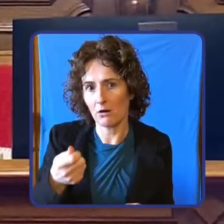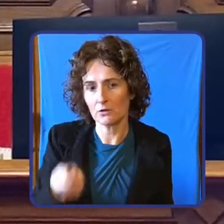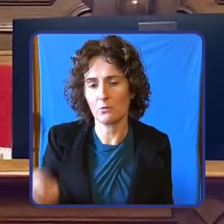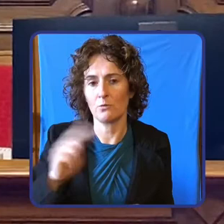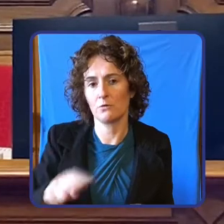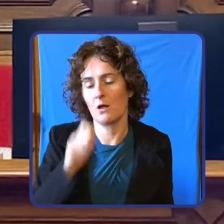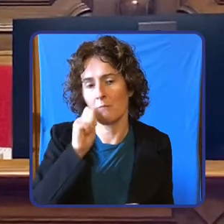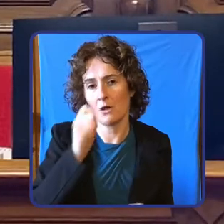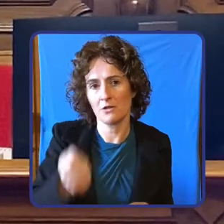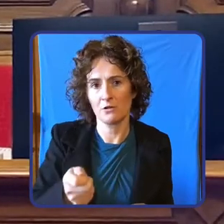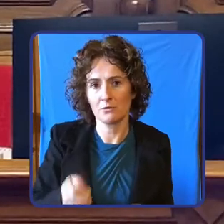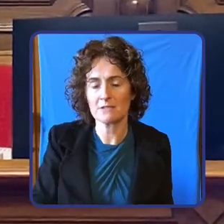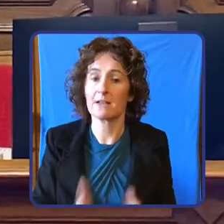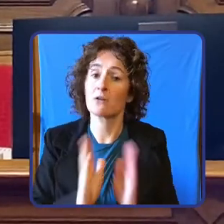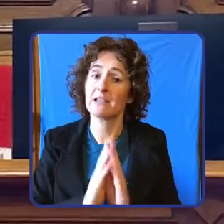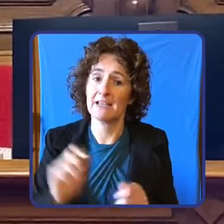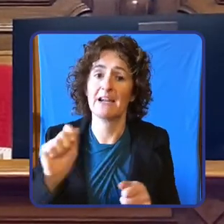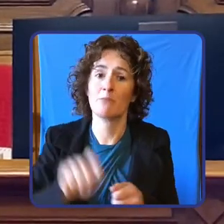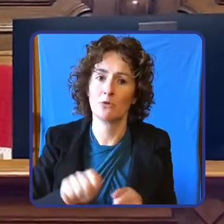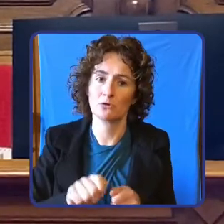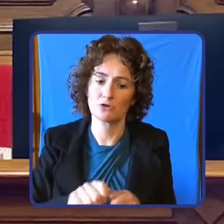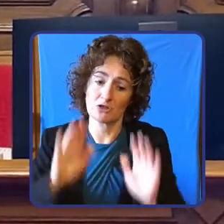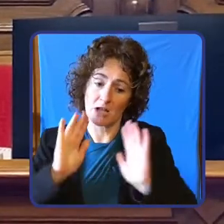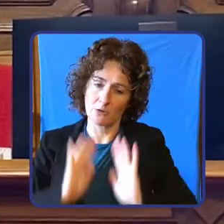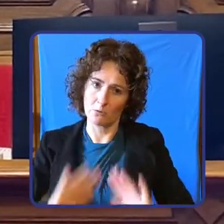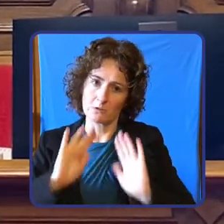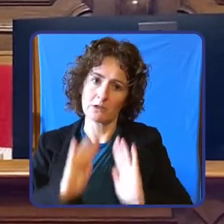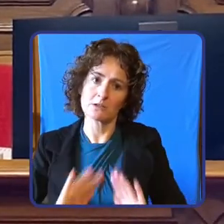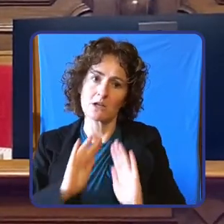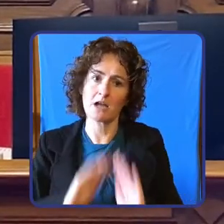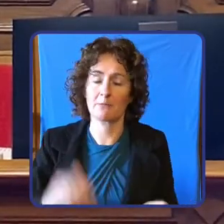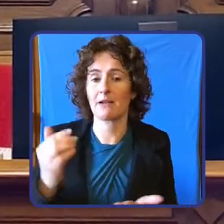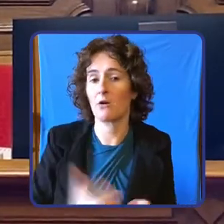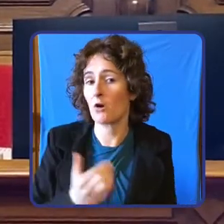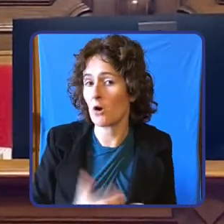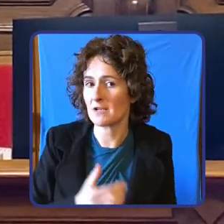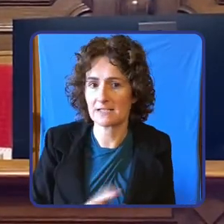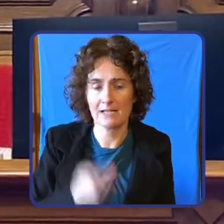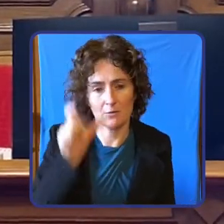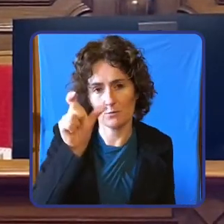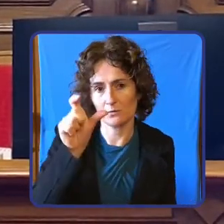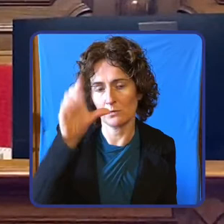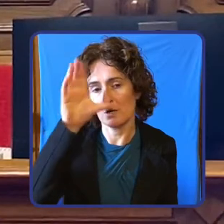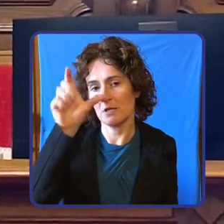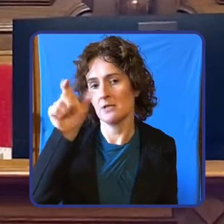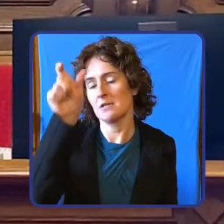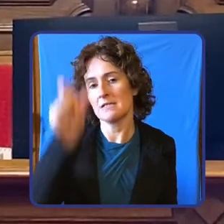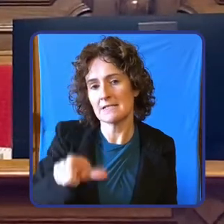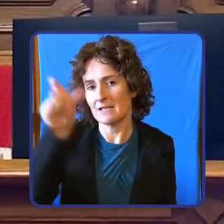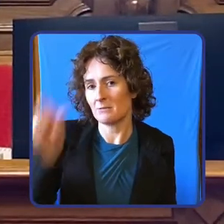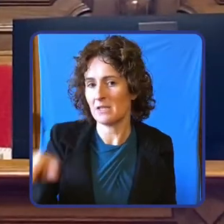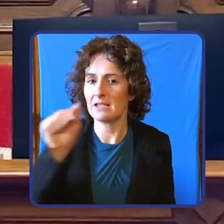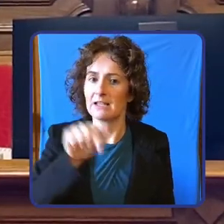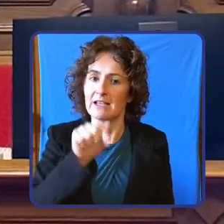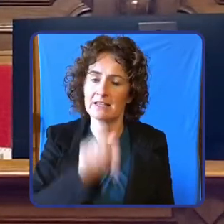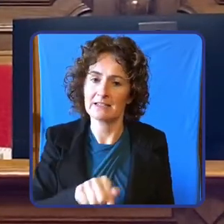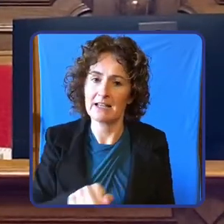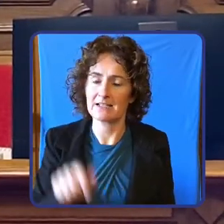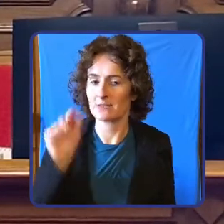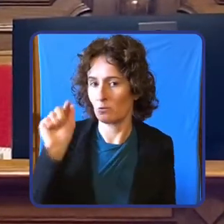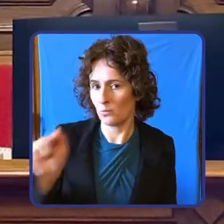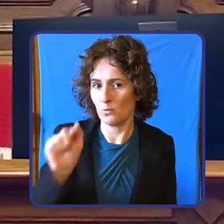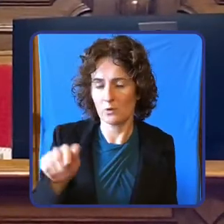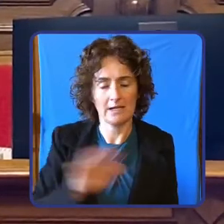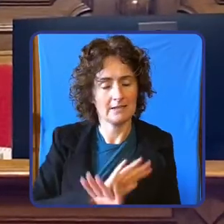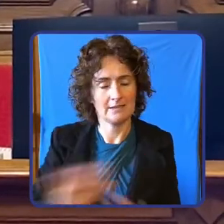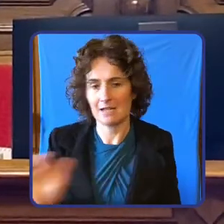és kérem, pontosítsák és nyugtassák meg önök is a gazdálkodókat, hogy ez őket nem érinti. És akkor most nem mondom,